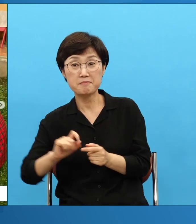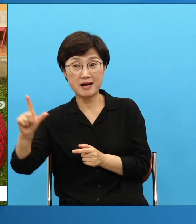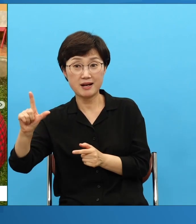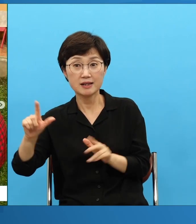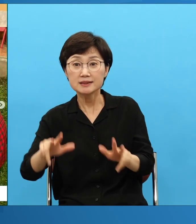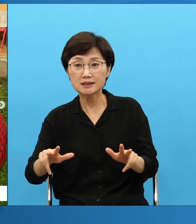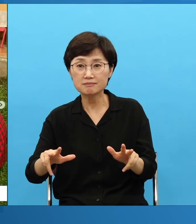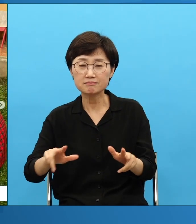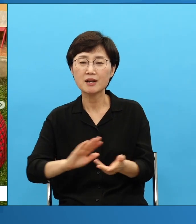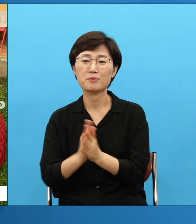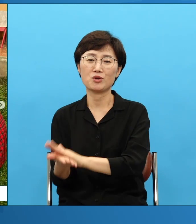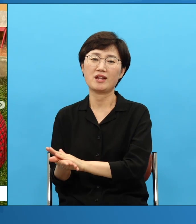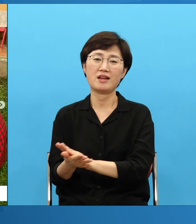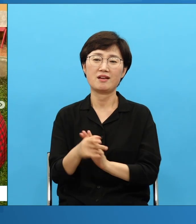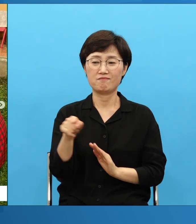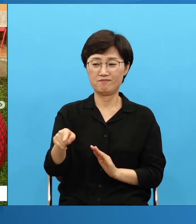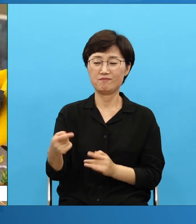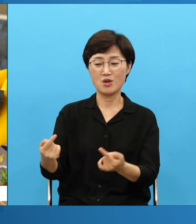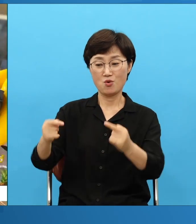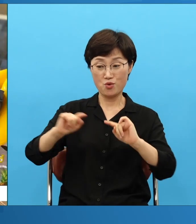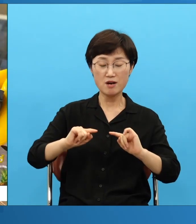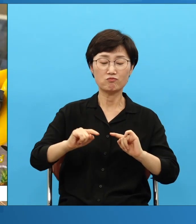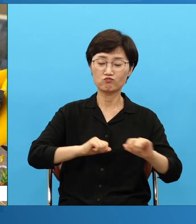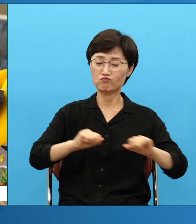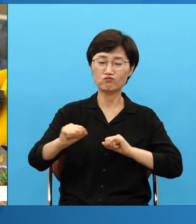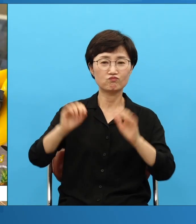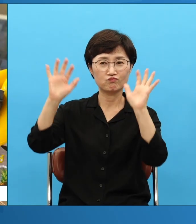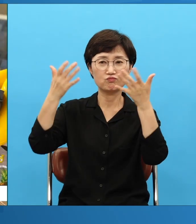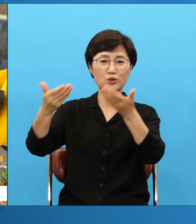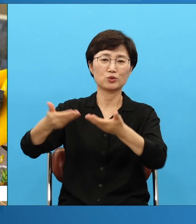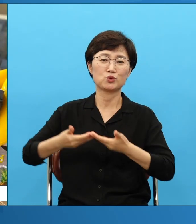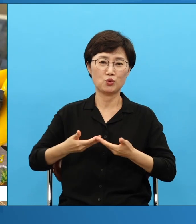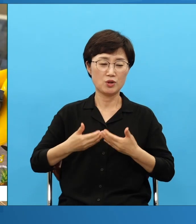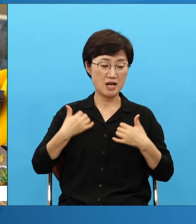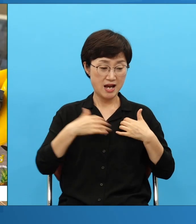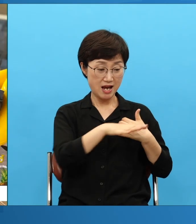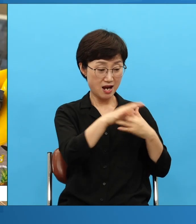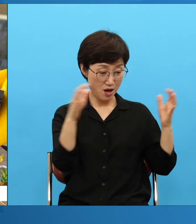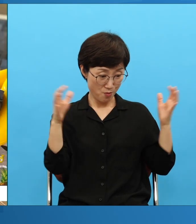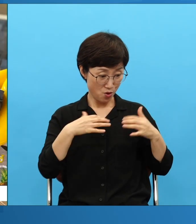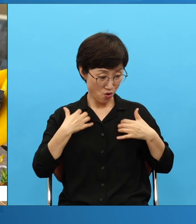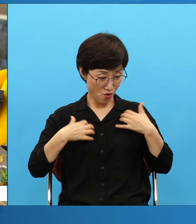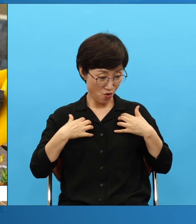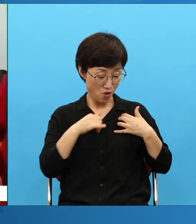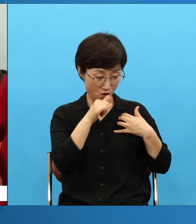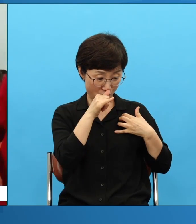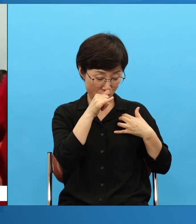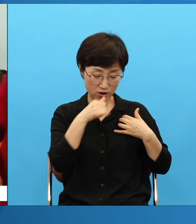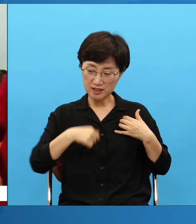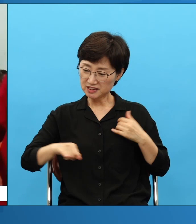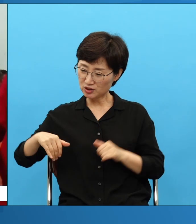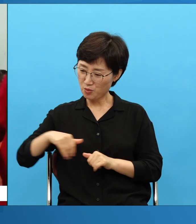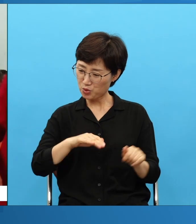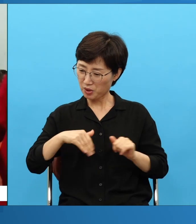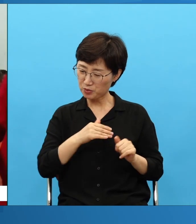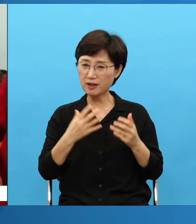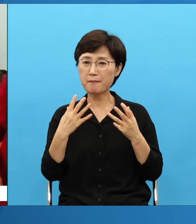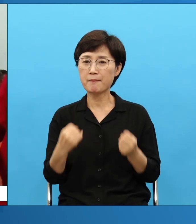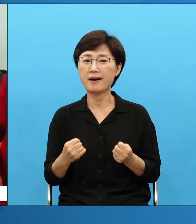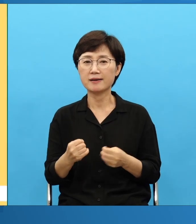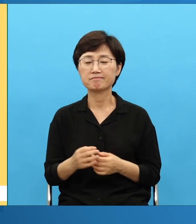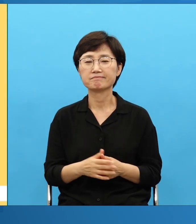그런데 지금은 RUTC에서 공부도 잘하고 즐겁게 잘 놀기 때문에 아이들을 RUTC에 즐겁게 보내고